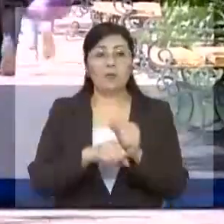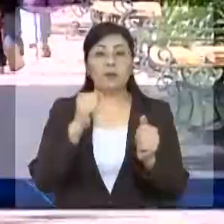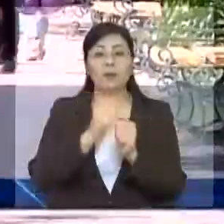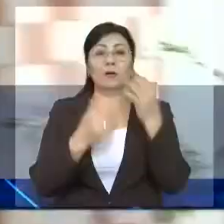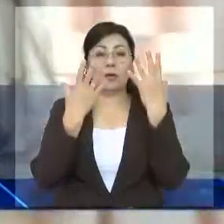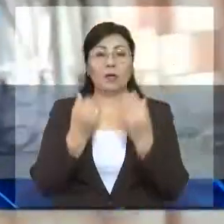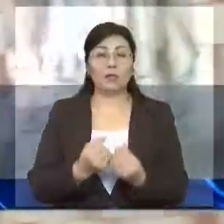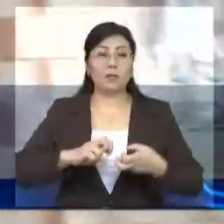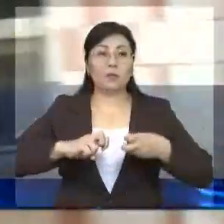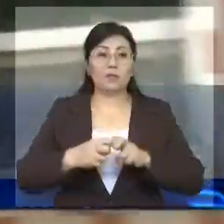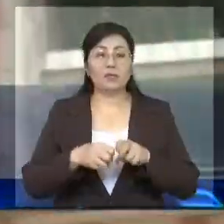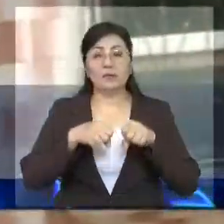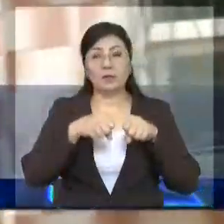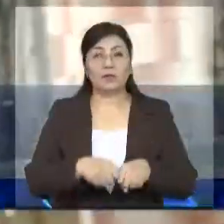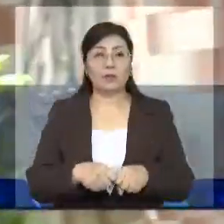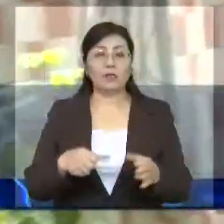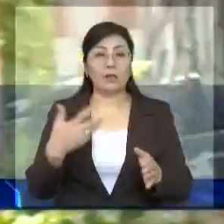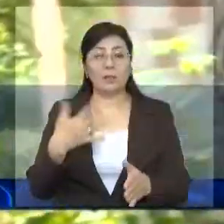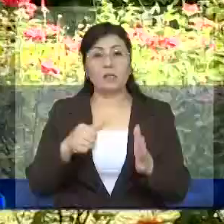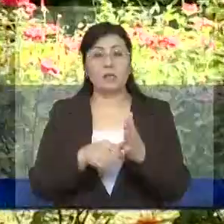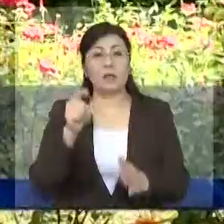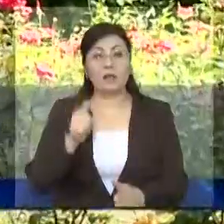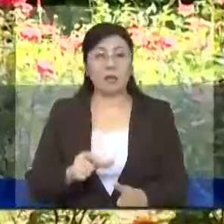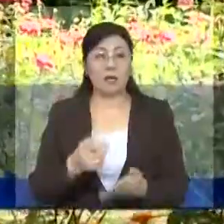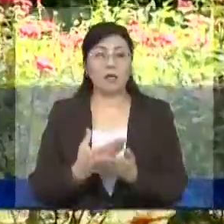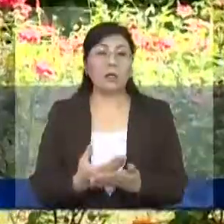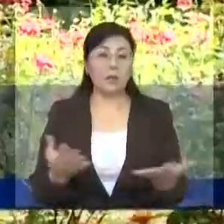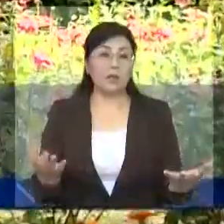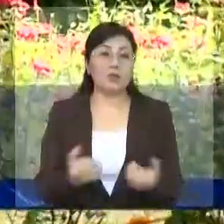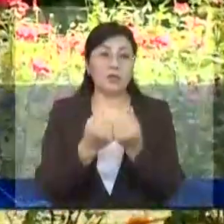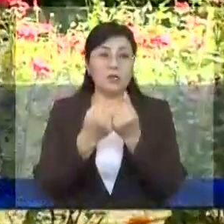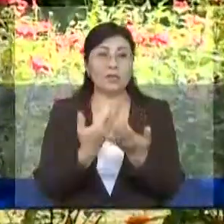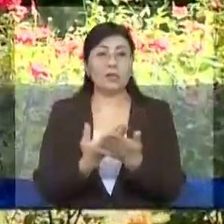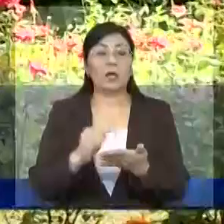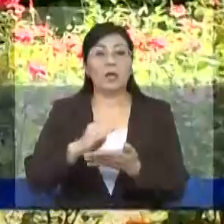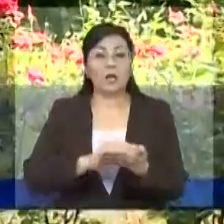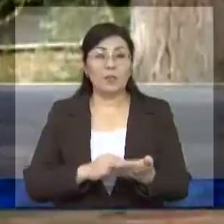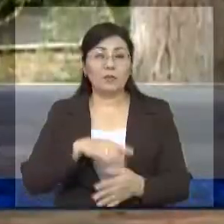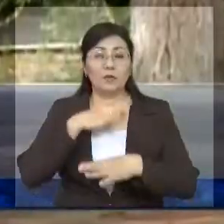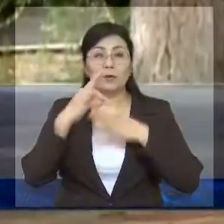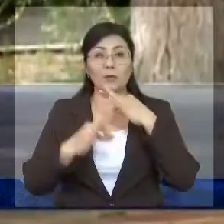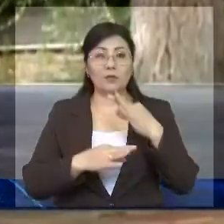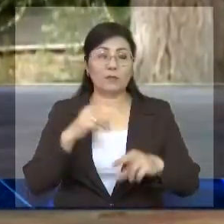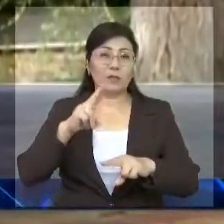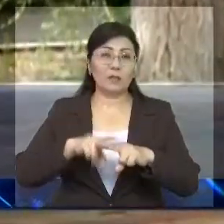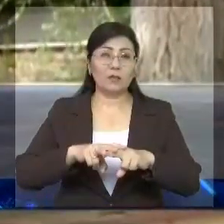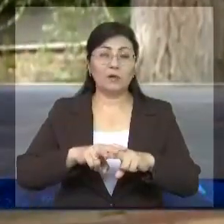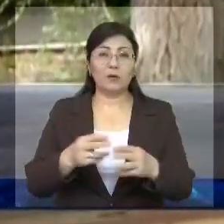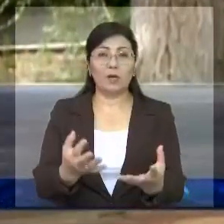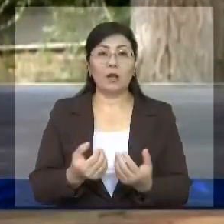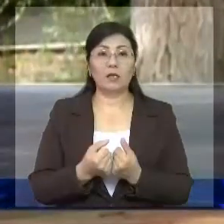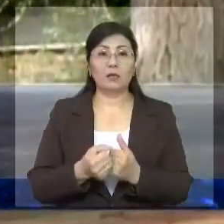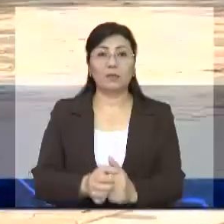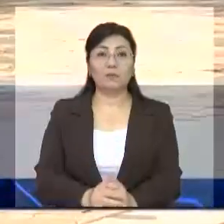бұзушылық жасаған 5-6 азаматты ұстайды. Хаттама толтырып бейімдеу орталығына жібереді, немесе бірнеше тәулікке қамауға